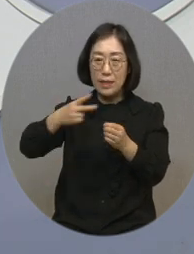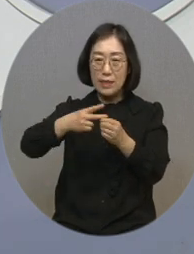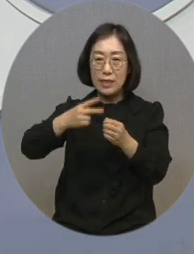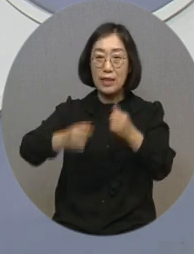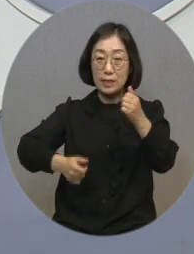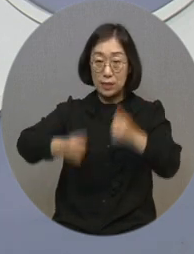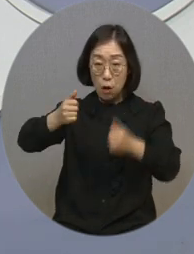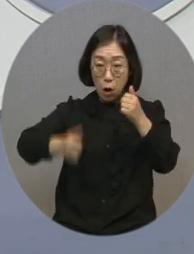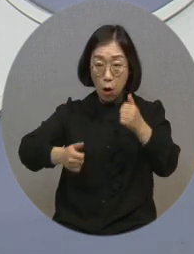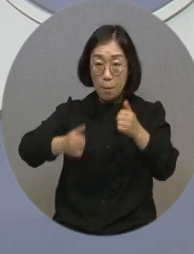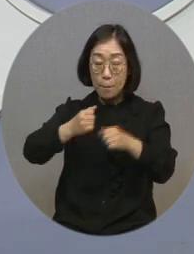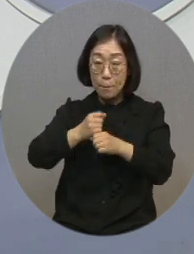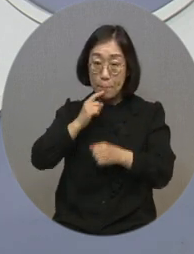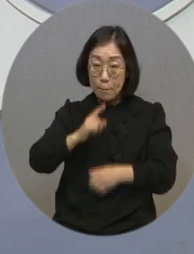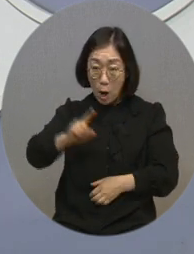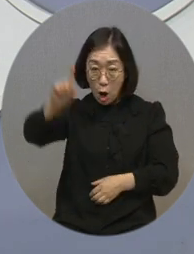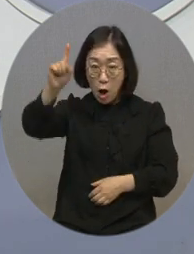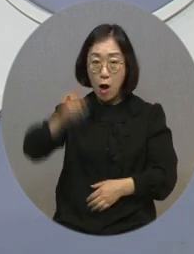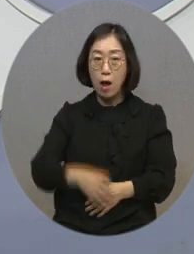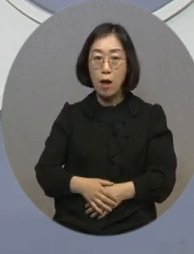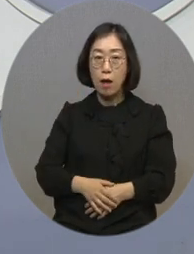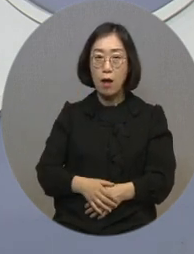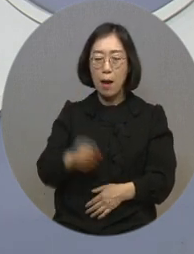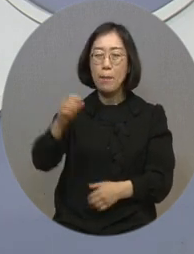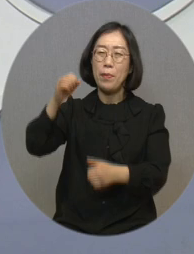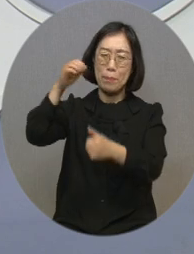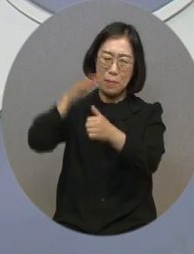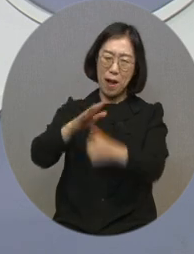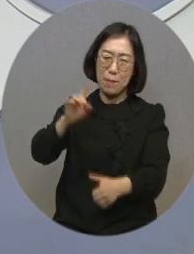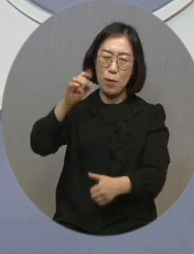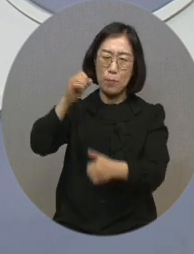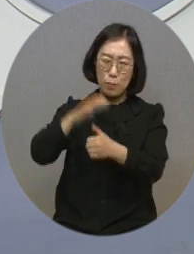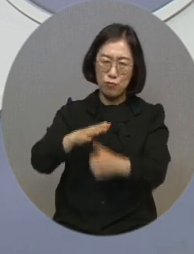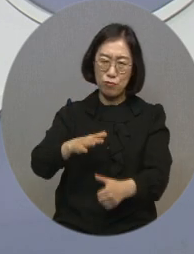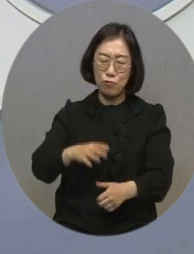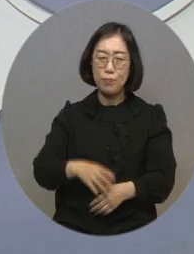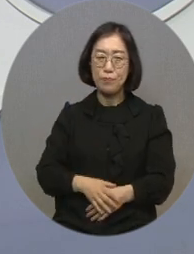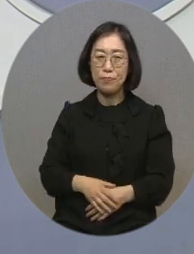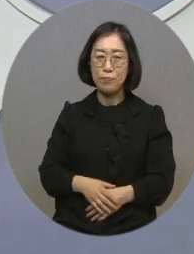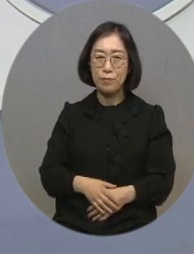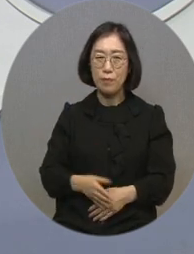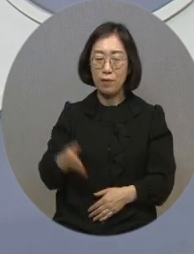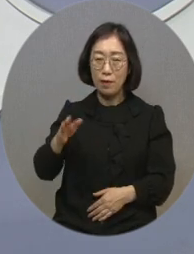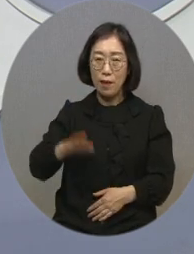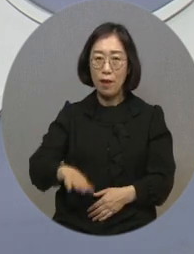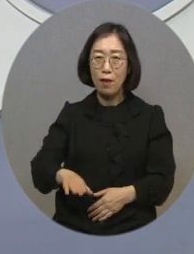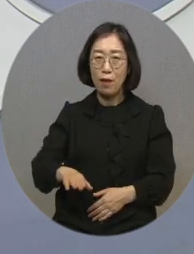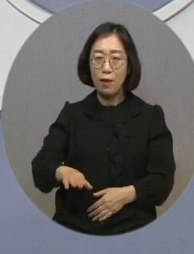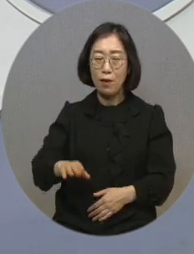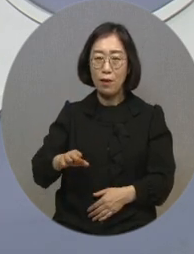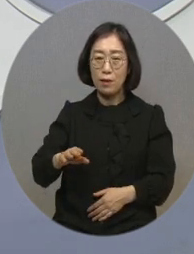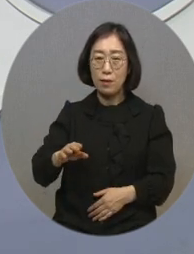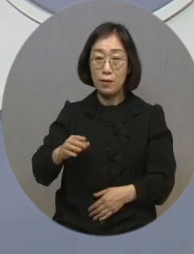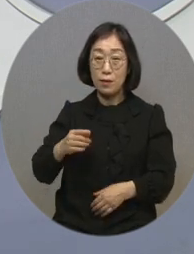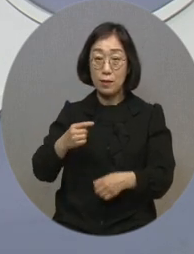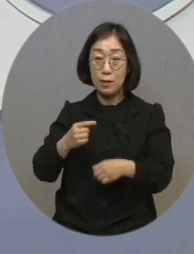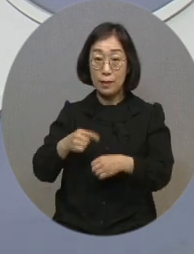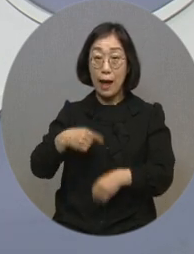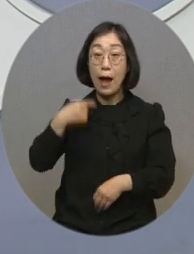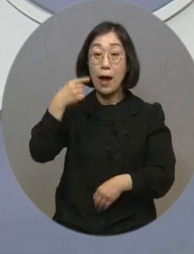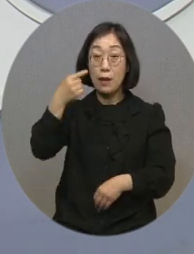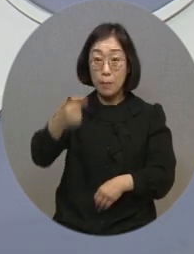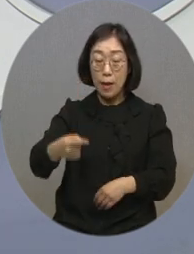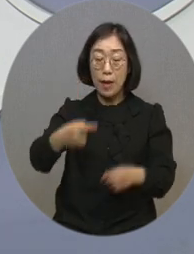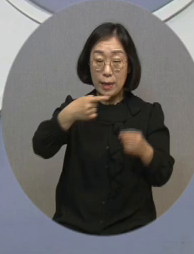시험을 치는데 그때 한 번 이제 안 됐었습니다. 아, 그래서 그랬는데 다행히도 이제 그 다음에 1차 시험도